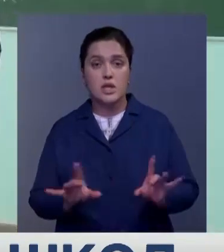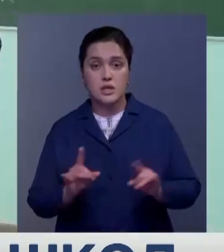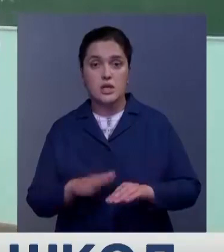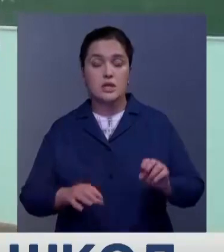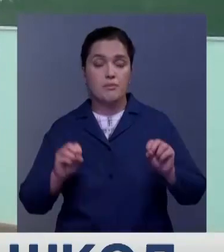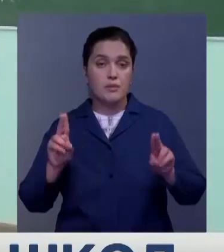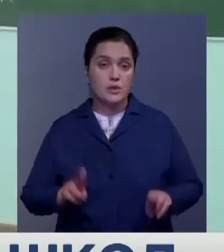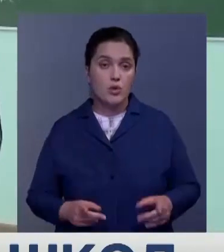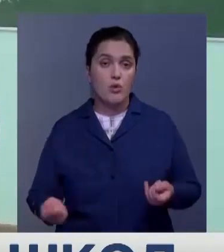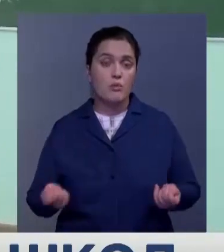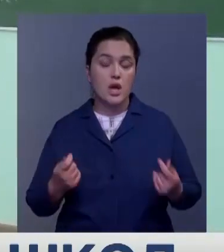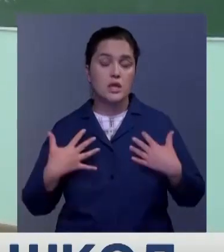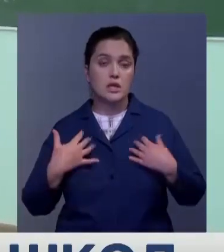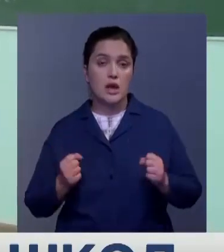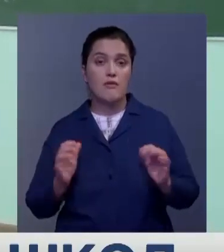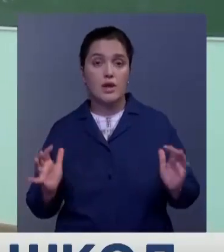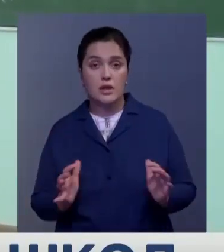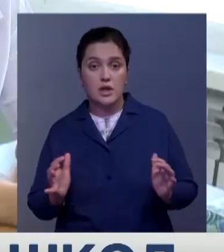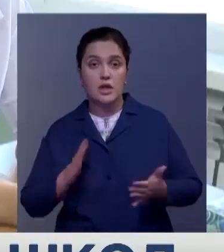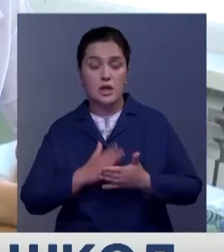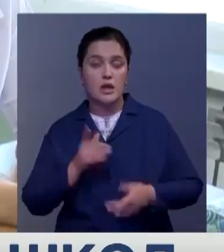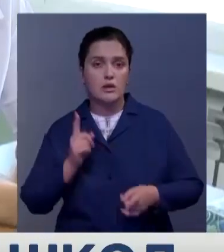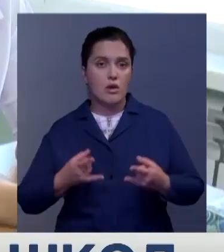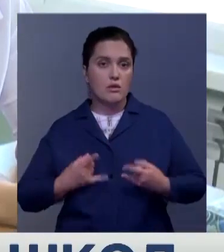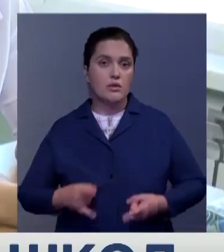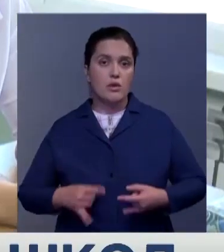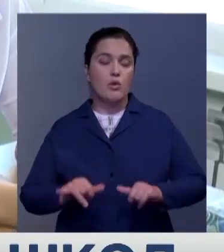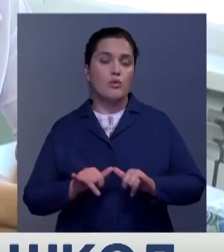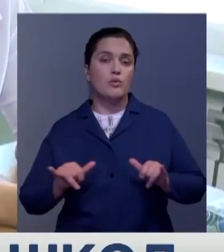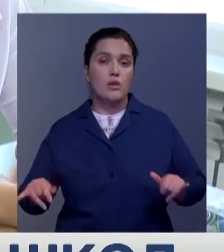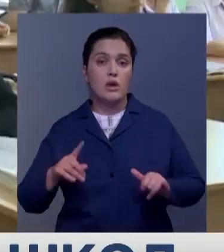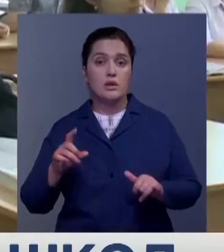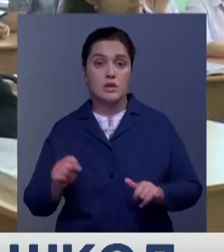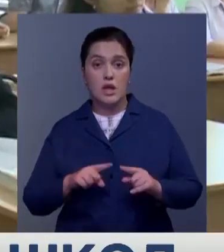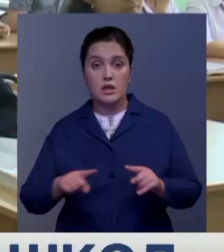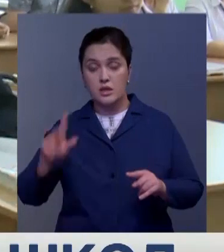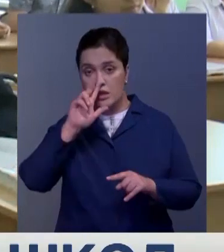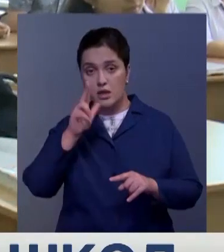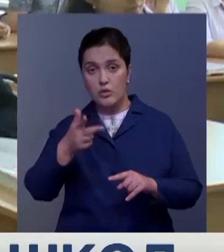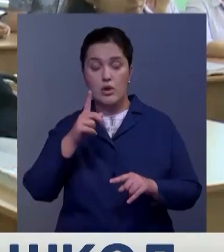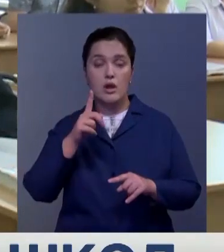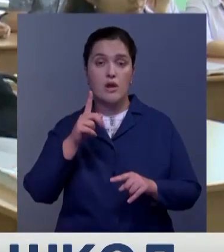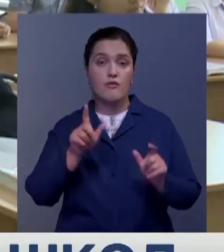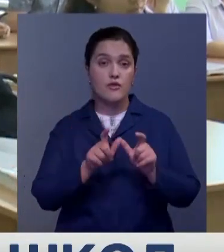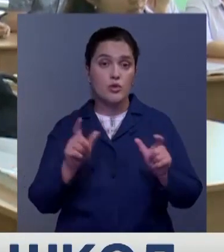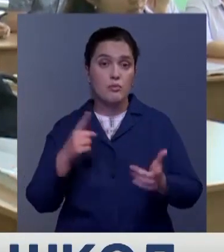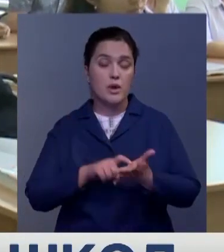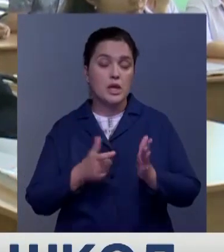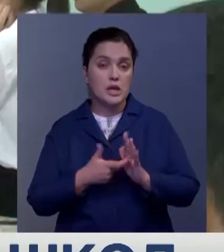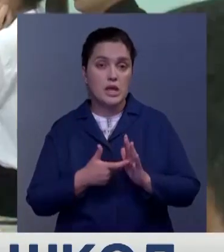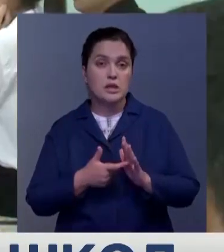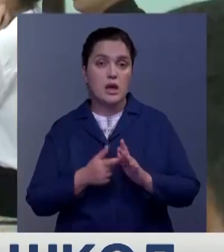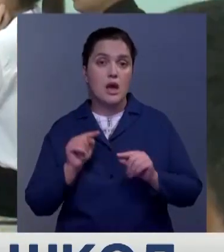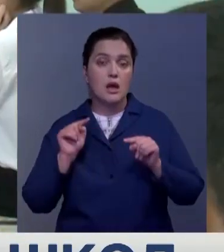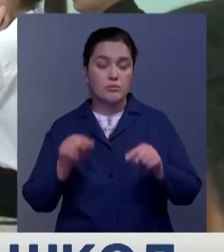специалистов, управление здравоохранения наблюдает настоящий бэйби-бум. Только за последние 3 года за знаниями в первый класс